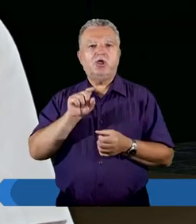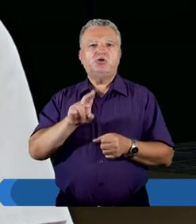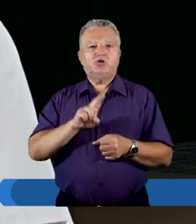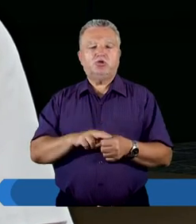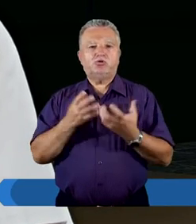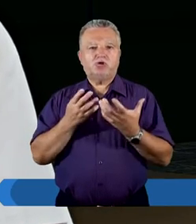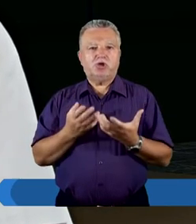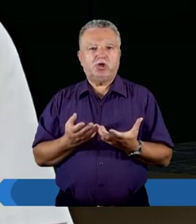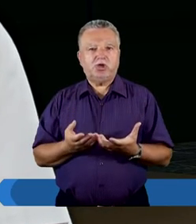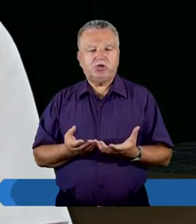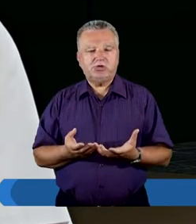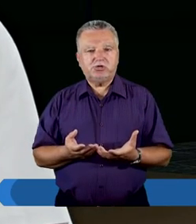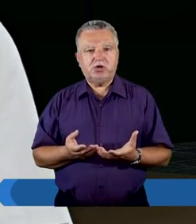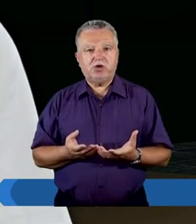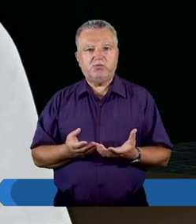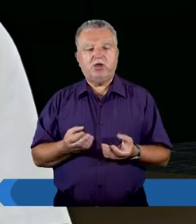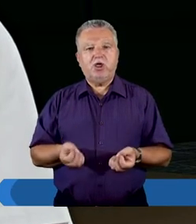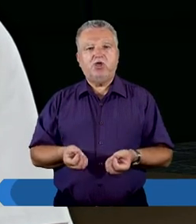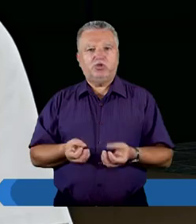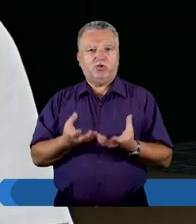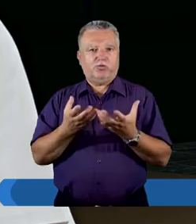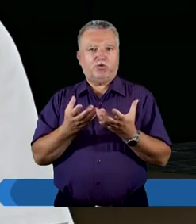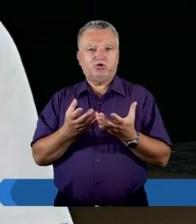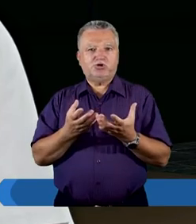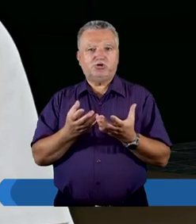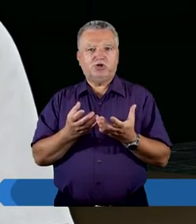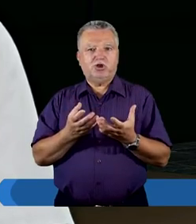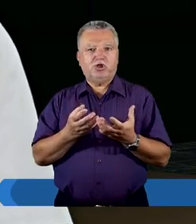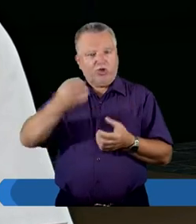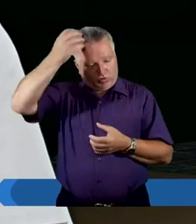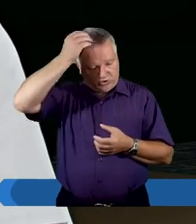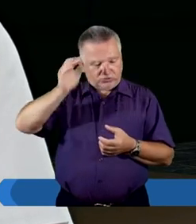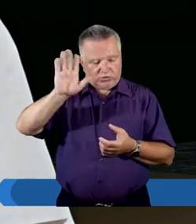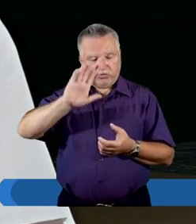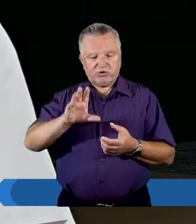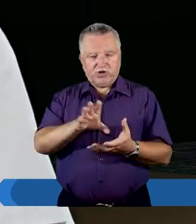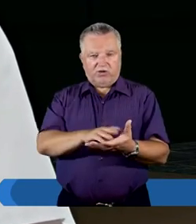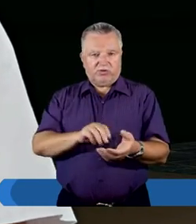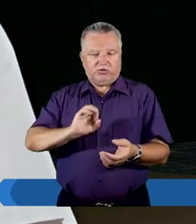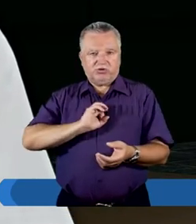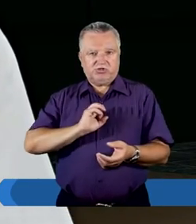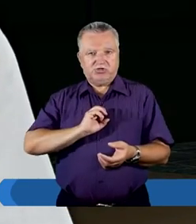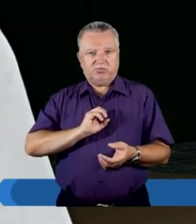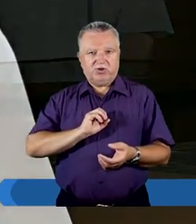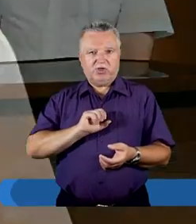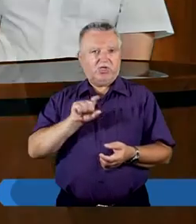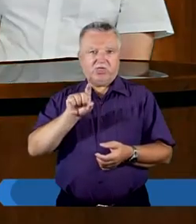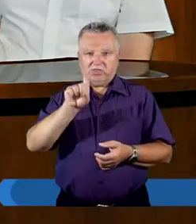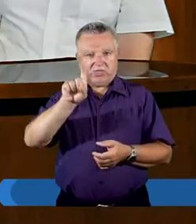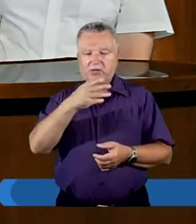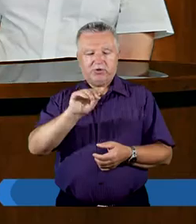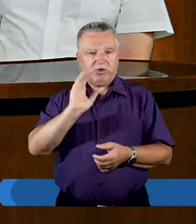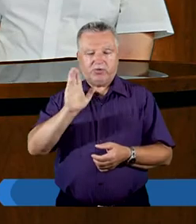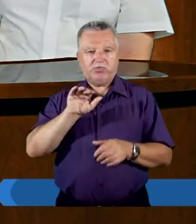swoją modłę w przyszłości tworzyć Królestwo Boże po swojemu, no tam nie będą mieli miejsca. Znaczy jeszcze,